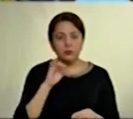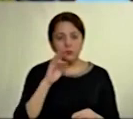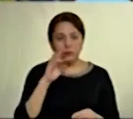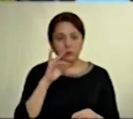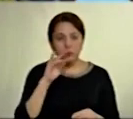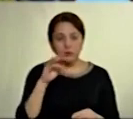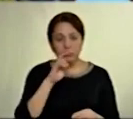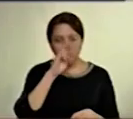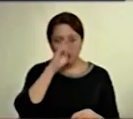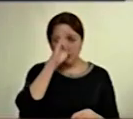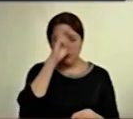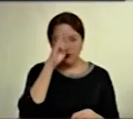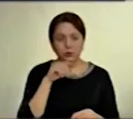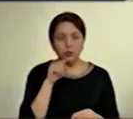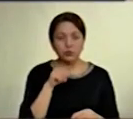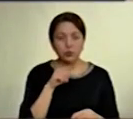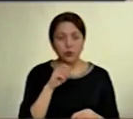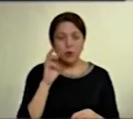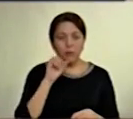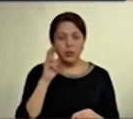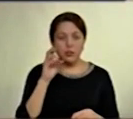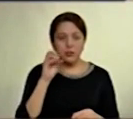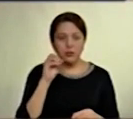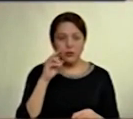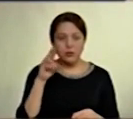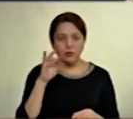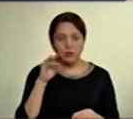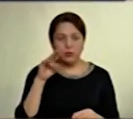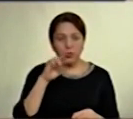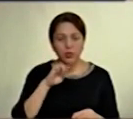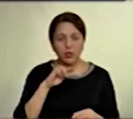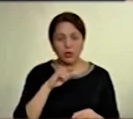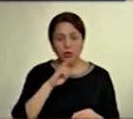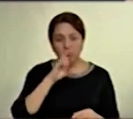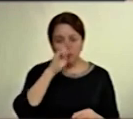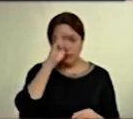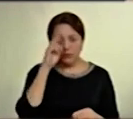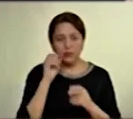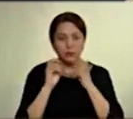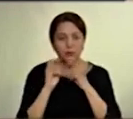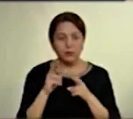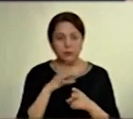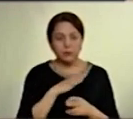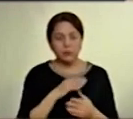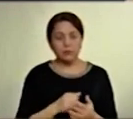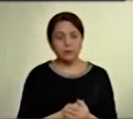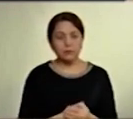Yunon davlatlariga ushbu Makedoniya davlati xavf sola boshladi.